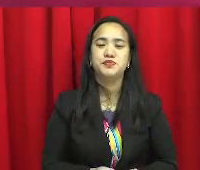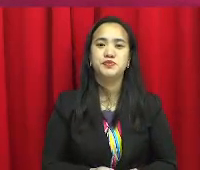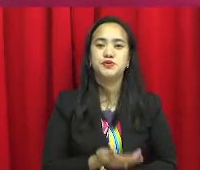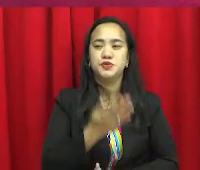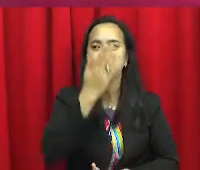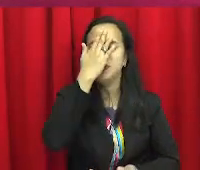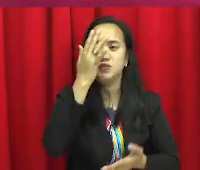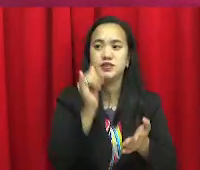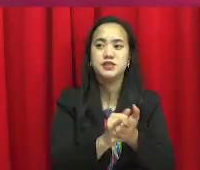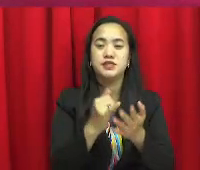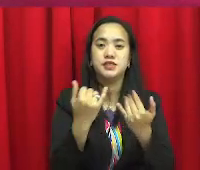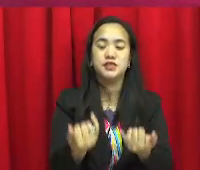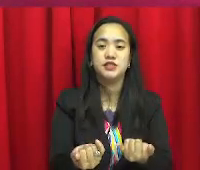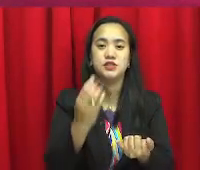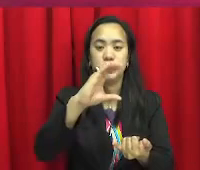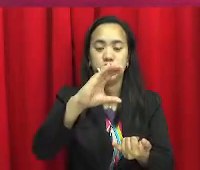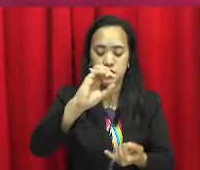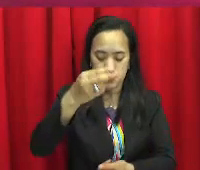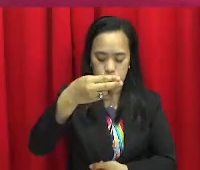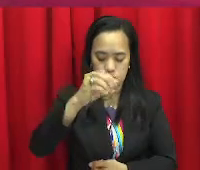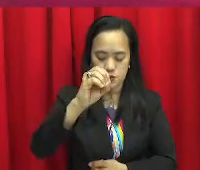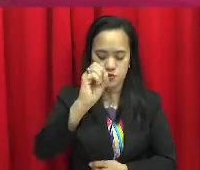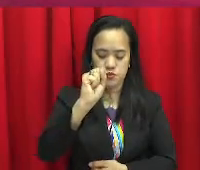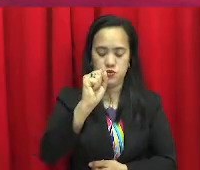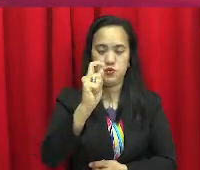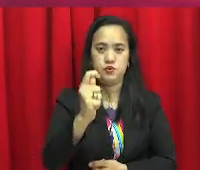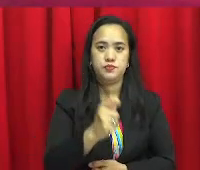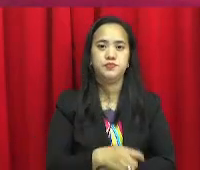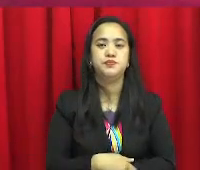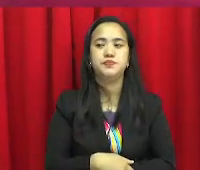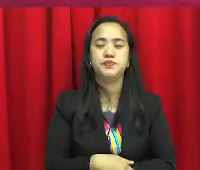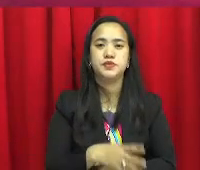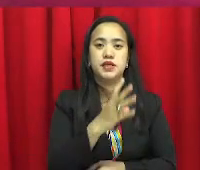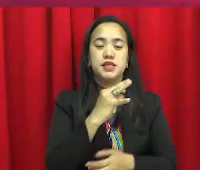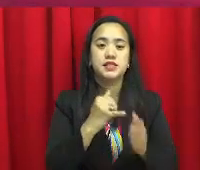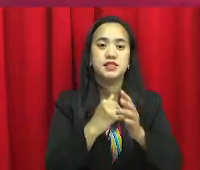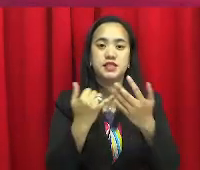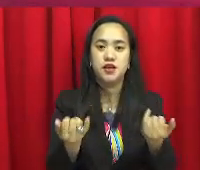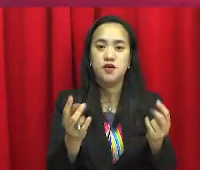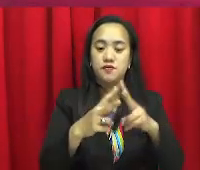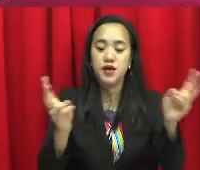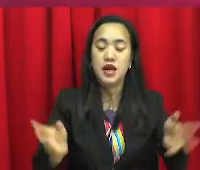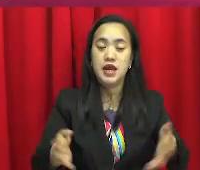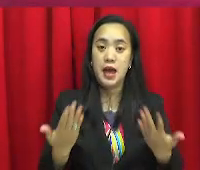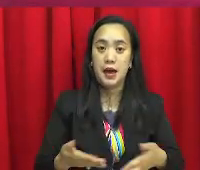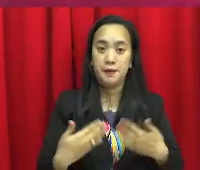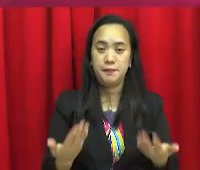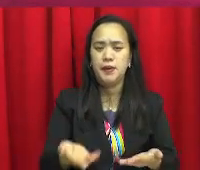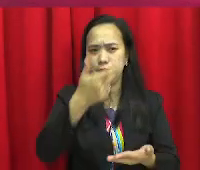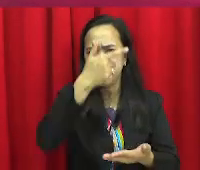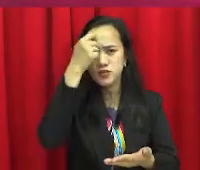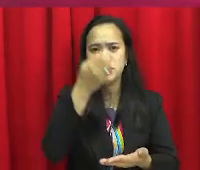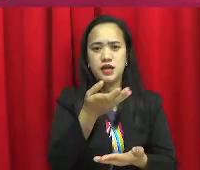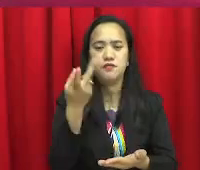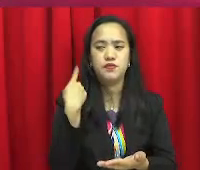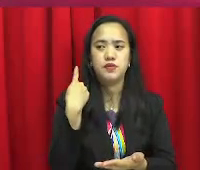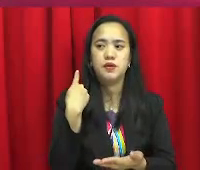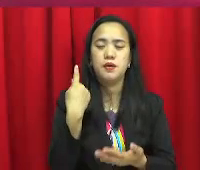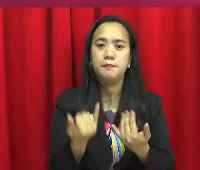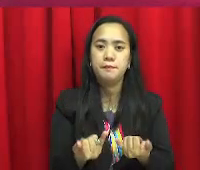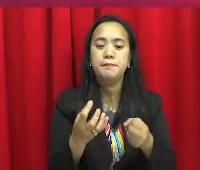mga tungkulin sa pasimula. No? At natutuwa naman ako na marami tayo na nakapakinig po rito.